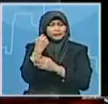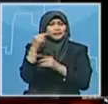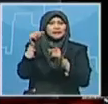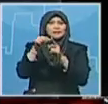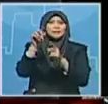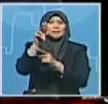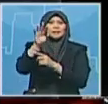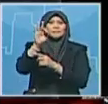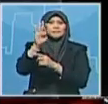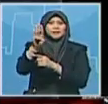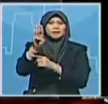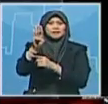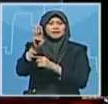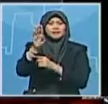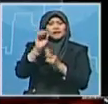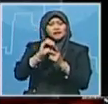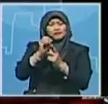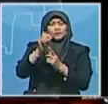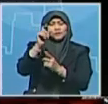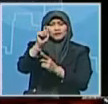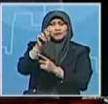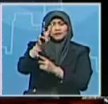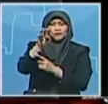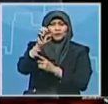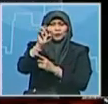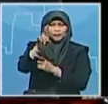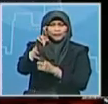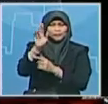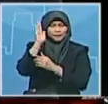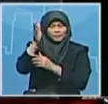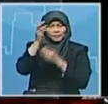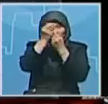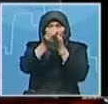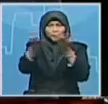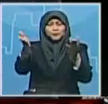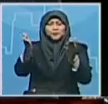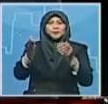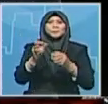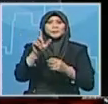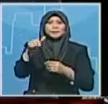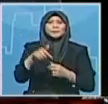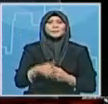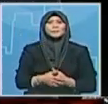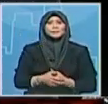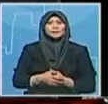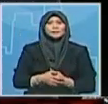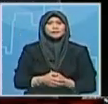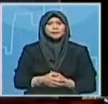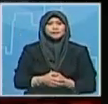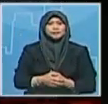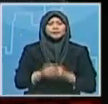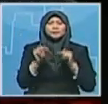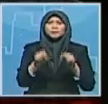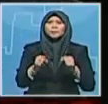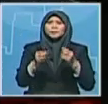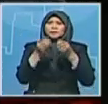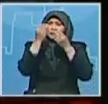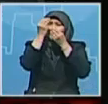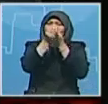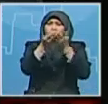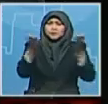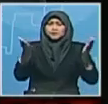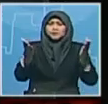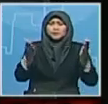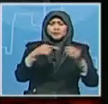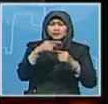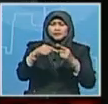Facebook kita ataupun ke Twitter kita pun boleh. Kita akan beri maklumat itu terus kepada Encik Saifuddin nanti. Untuk kita memberikan sedikit pendedahan kepada penonton, Datuk Seri,